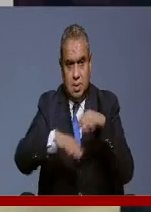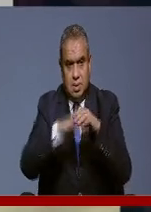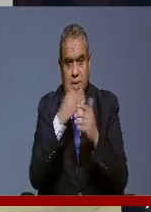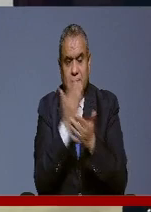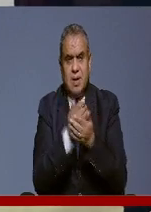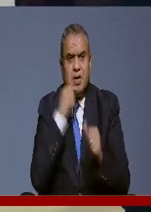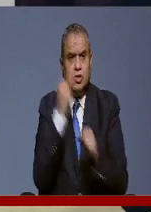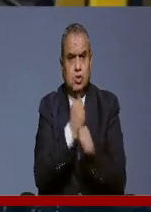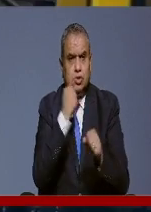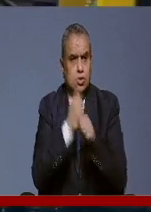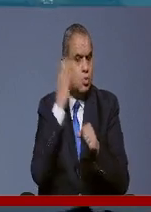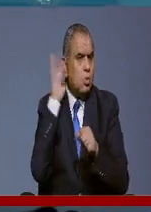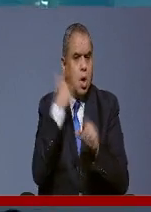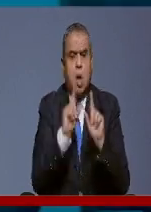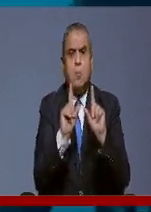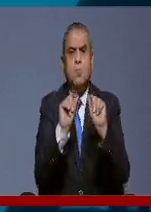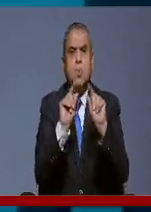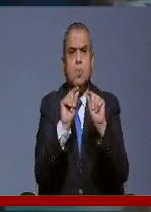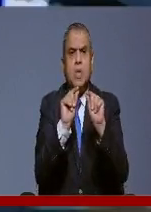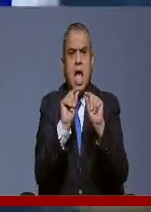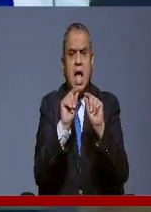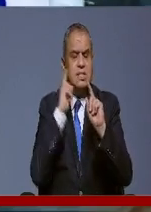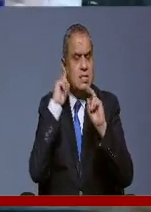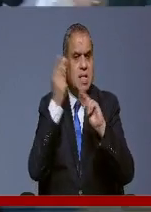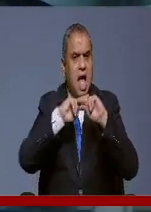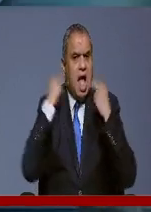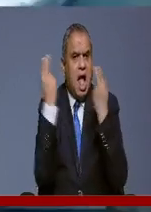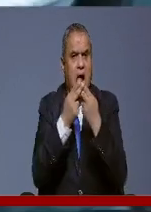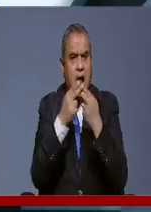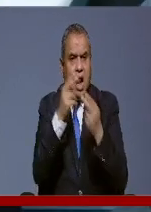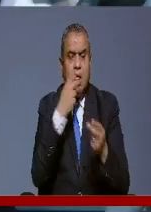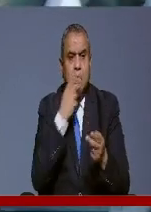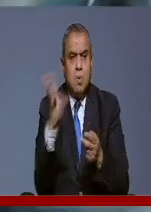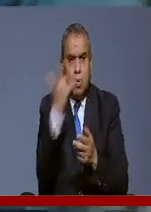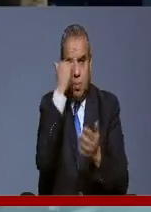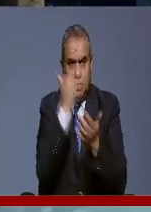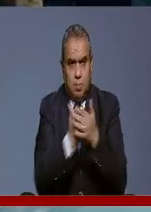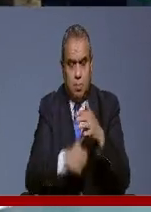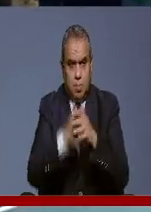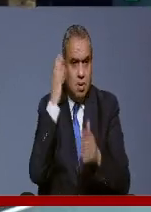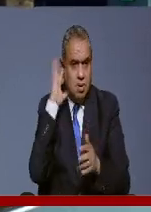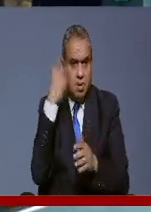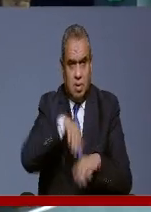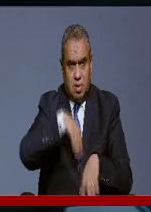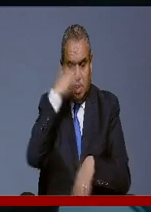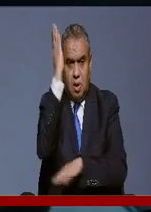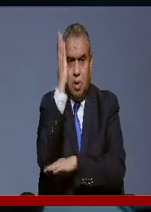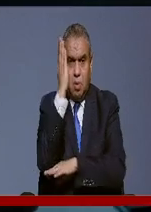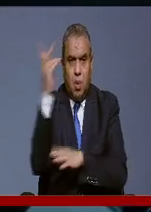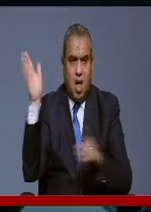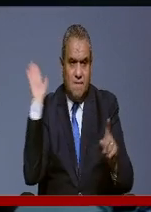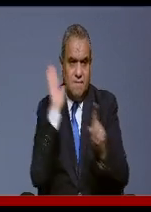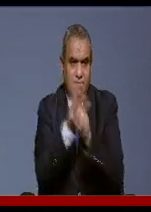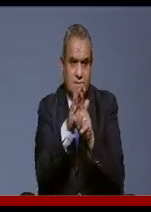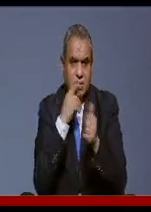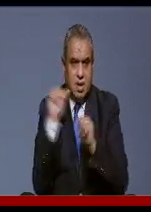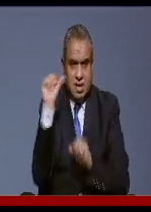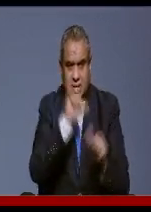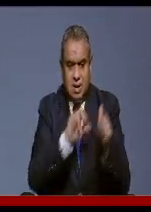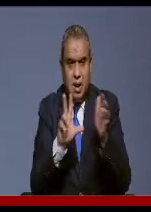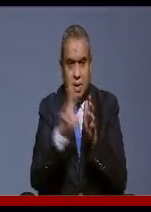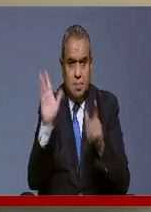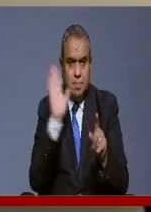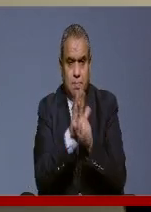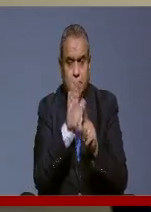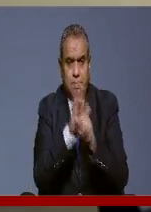ومتميزين في كل مجال رجال الصناعه في مصر طول عمرهم واقفين في ظهر الصناعه المصريه والموضوع